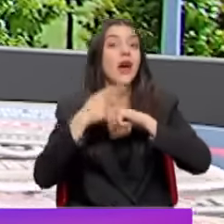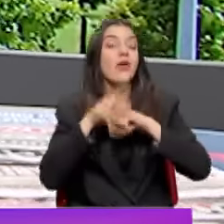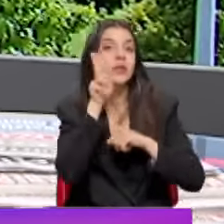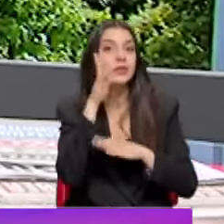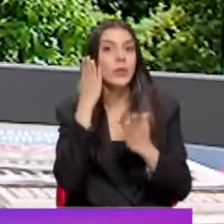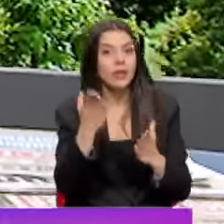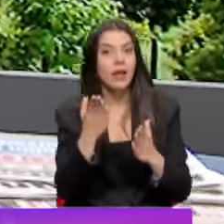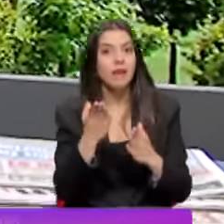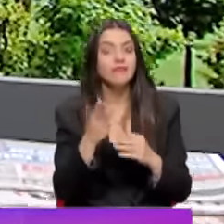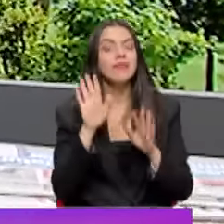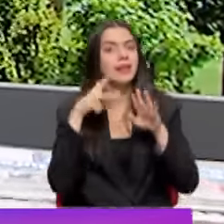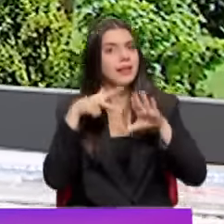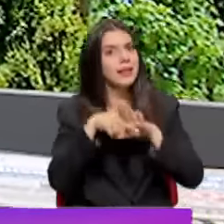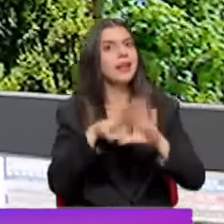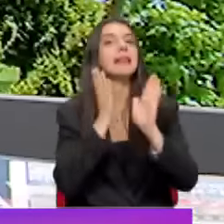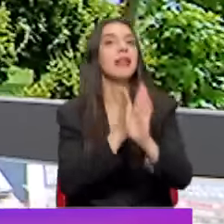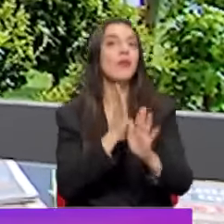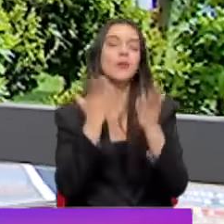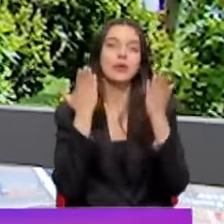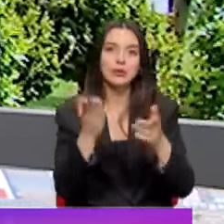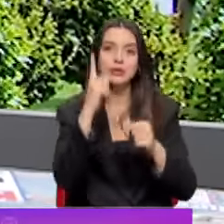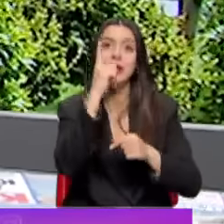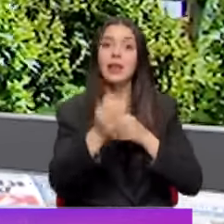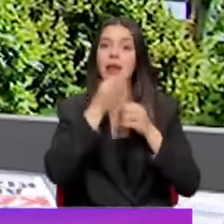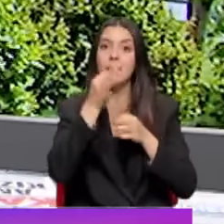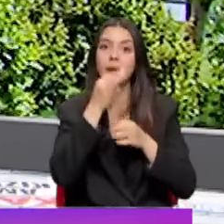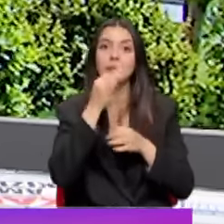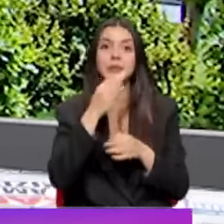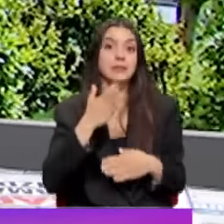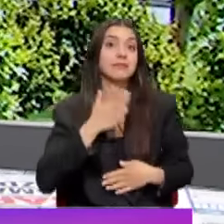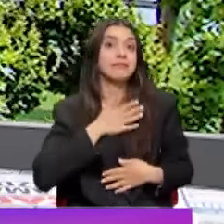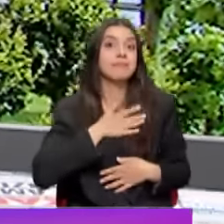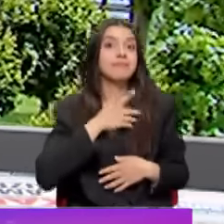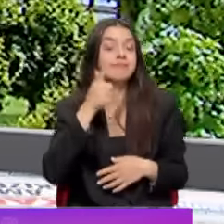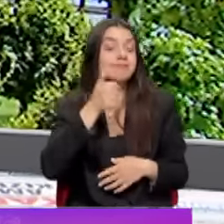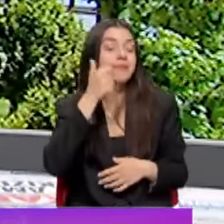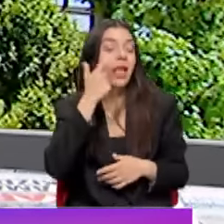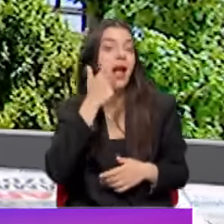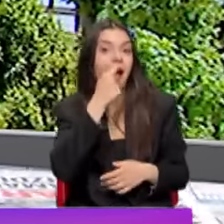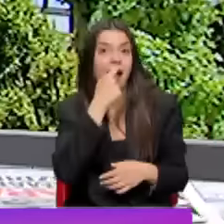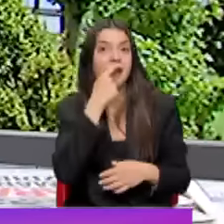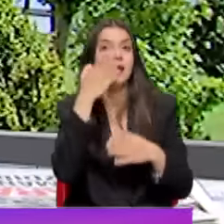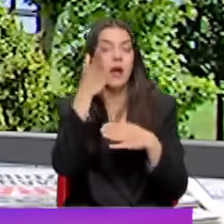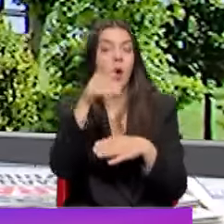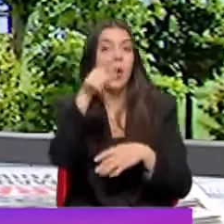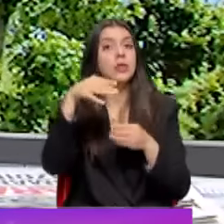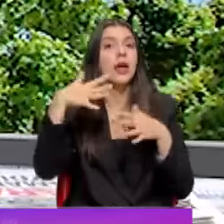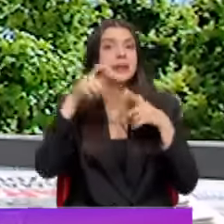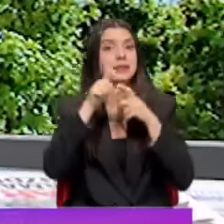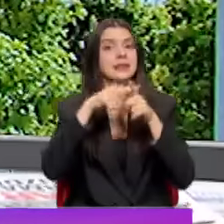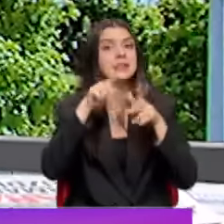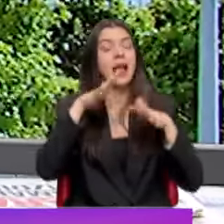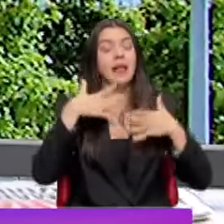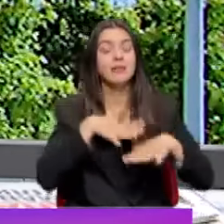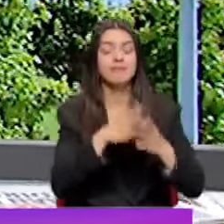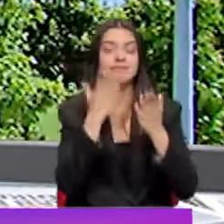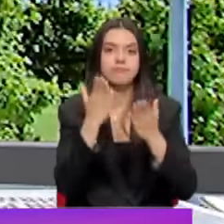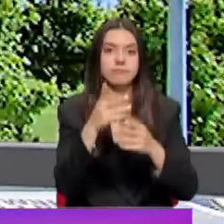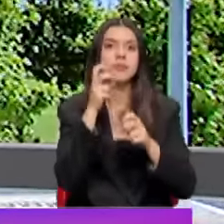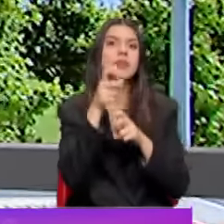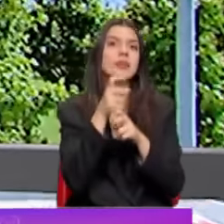kaldığımız yerden devam ediyoruz İlk haberimiz Başkent Ankara ve orada yaşanan sel felaketi sel